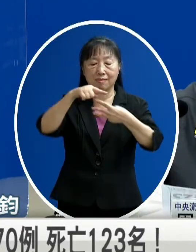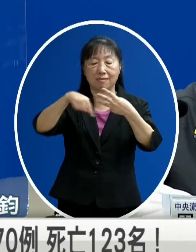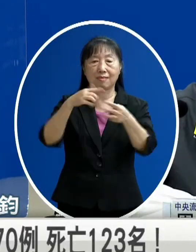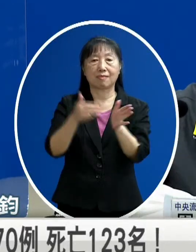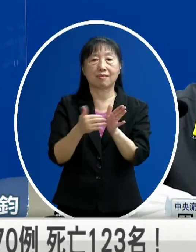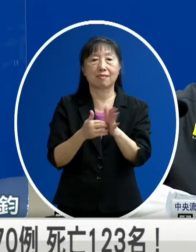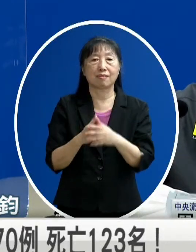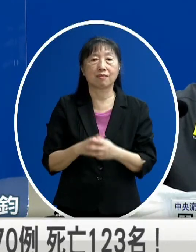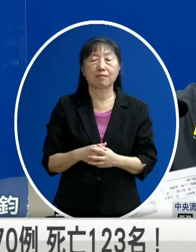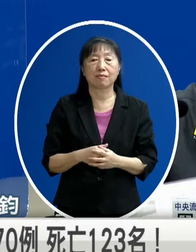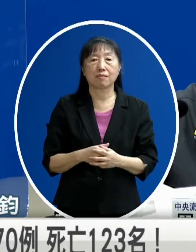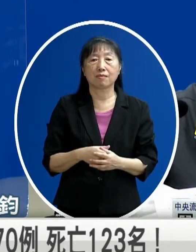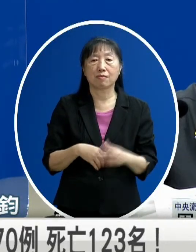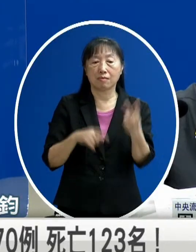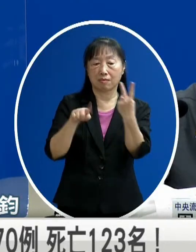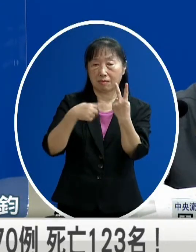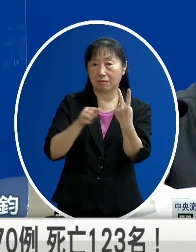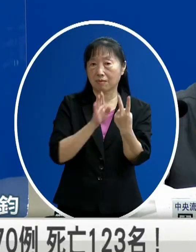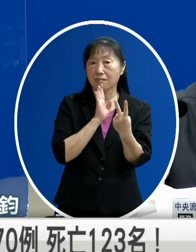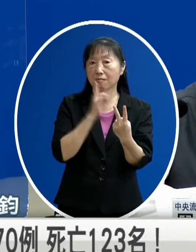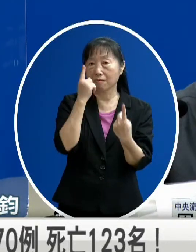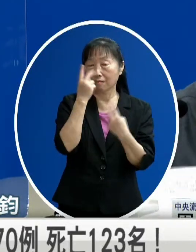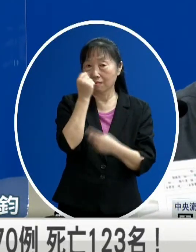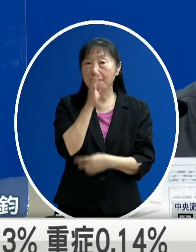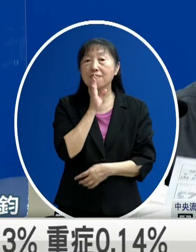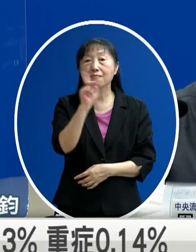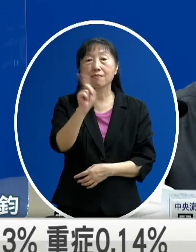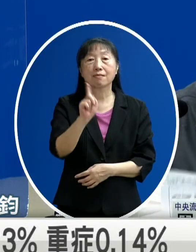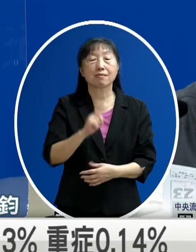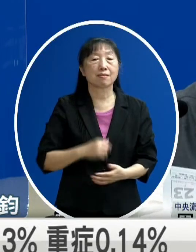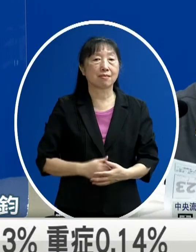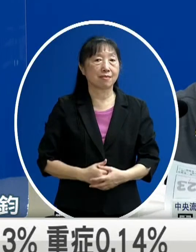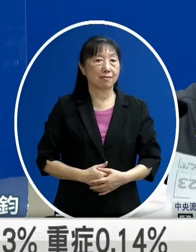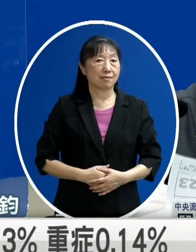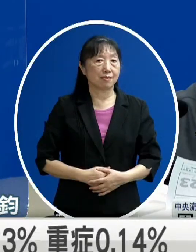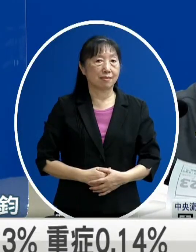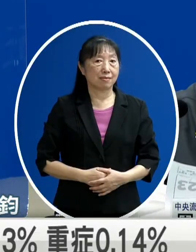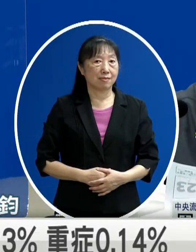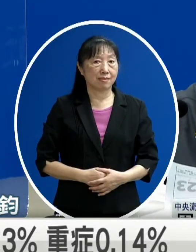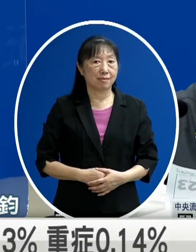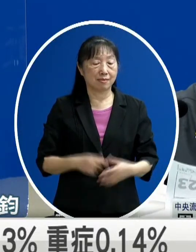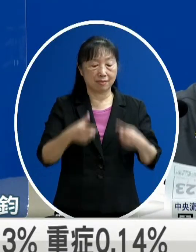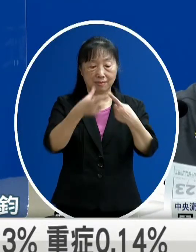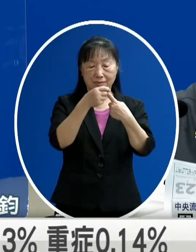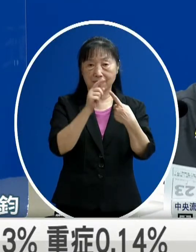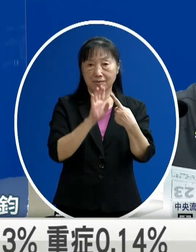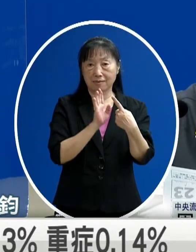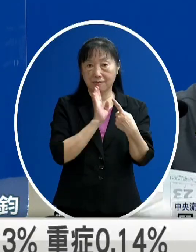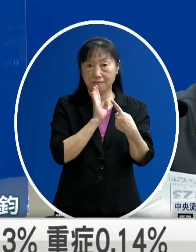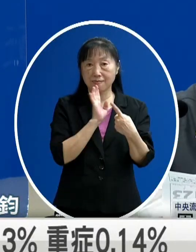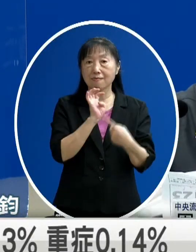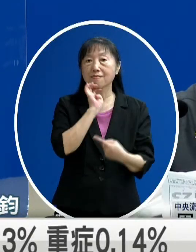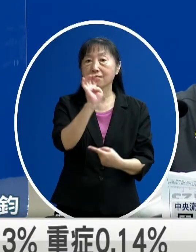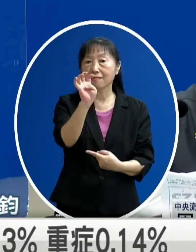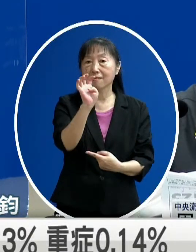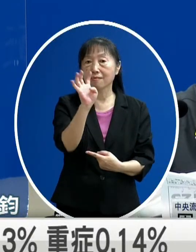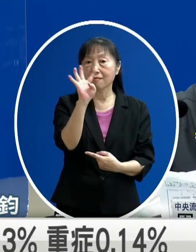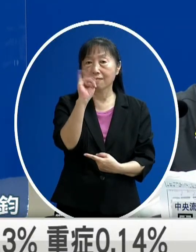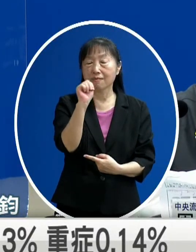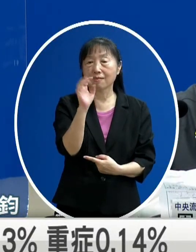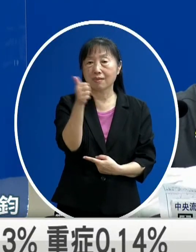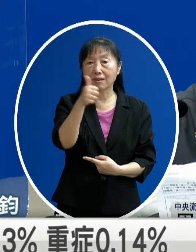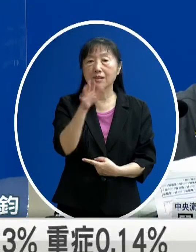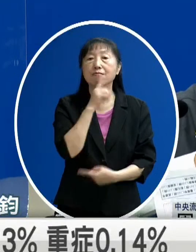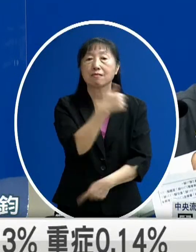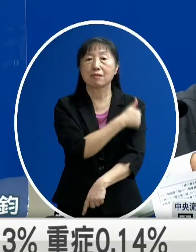那这2位都有比较特别的一个病程，他们第一位是这个40多岁男性，有